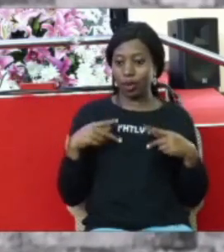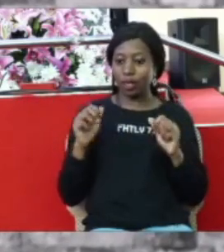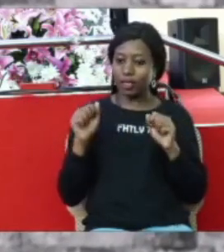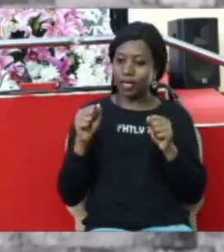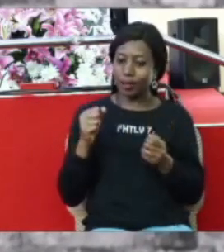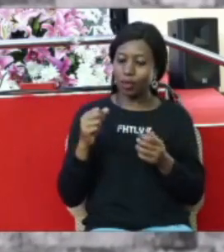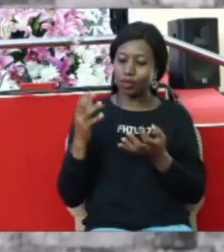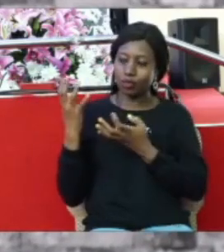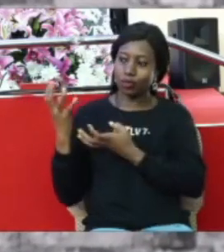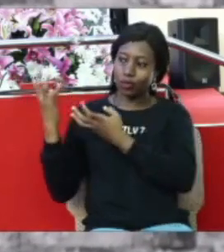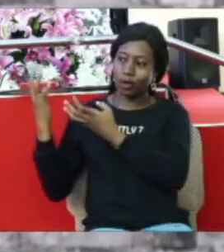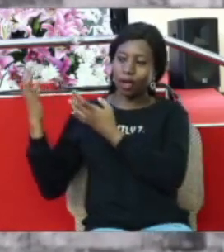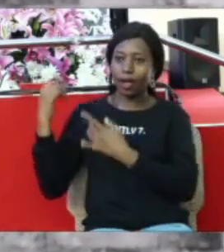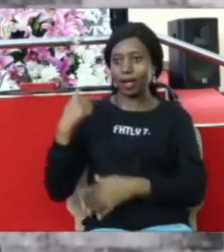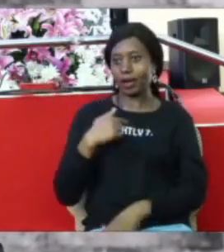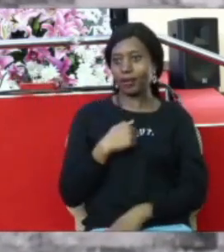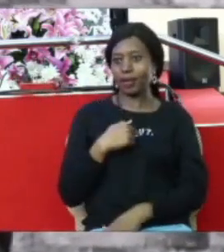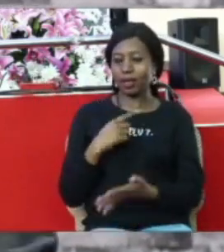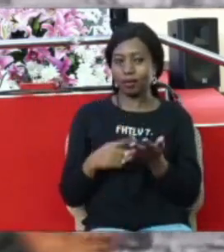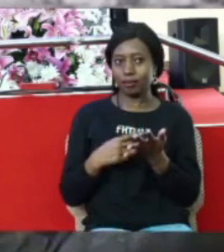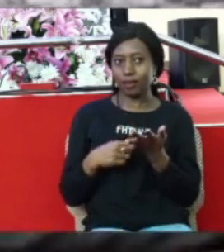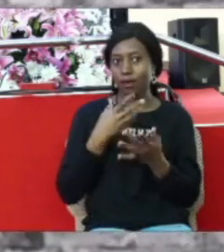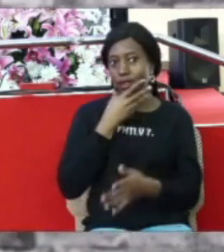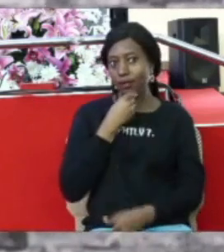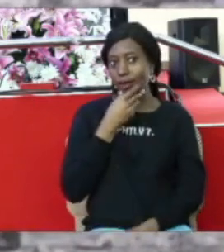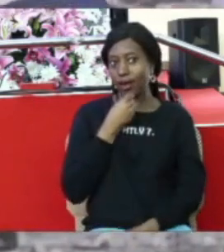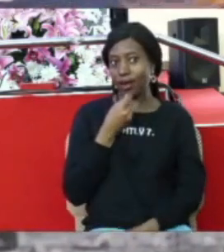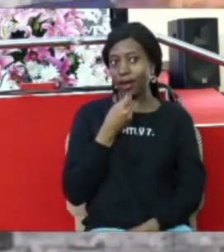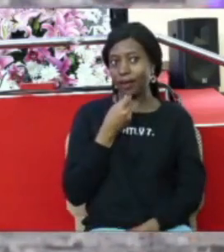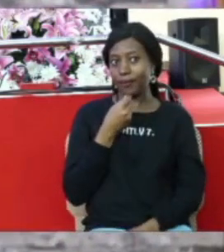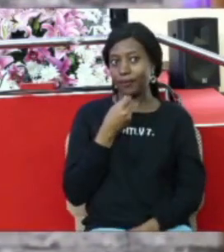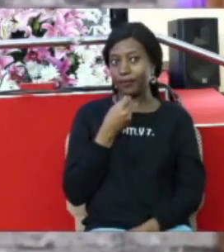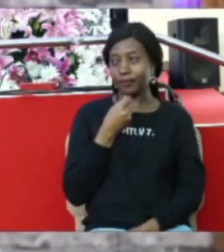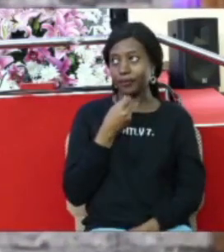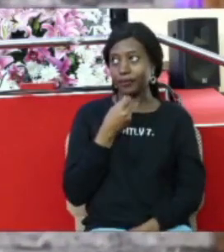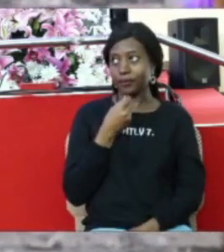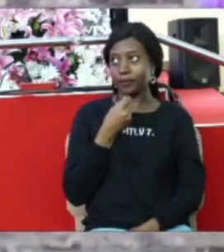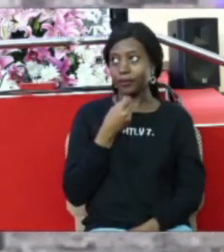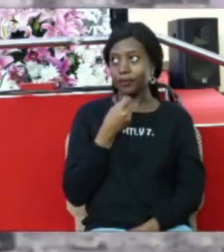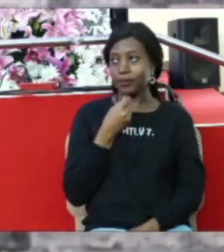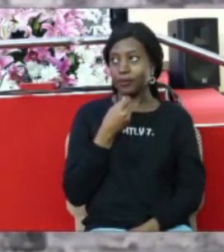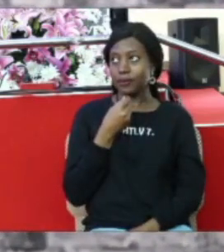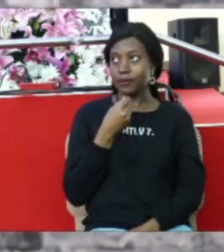Mashini ina ikablo. Hii mashini ina hii. Pia ikablo.